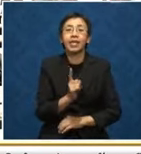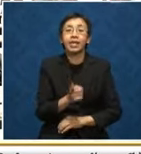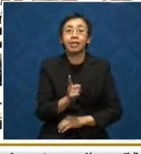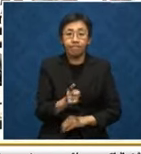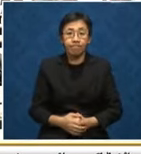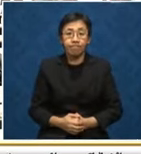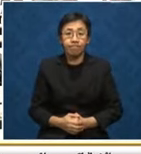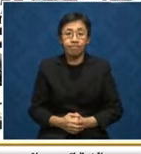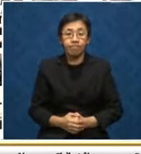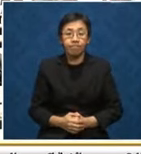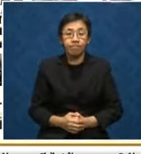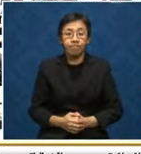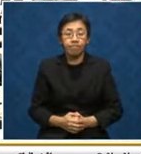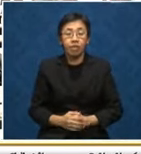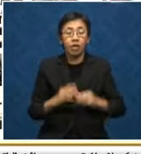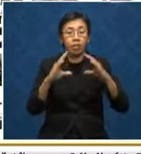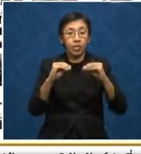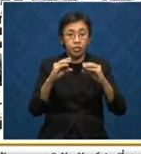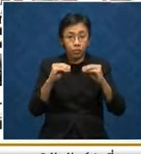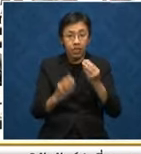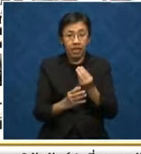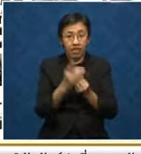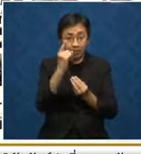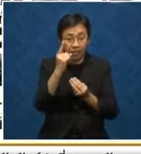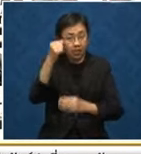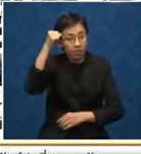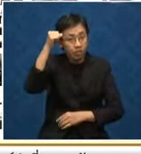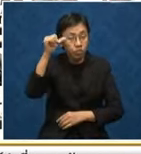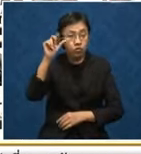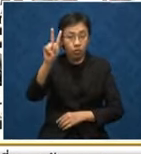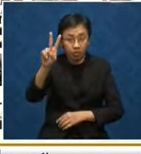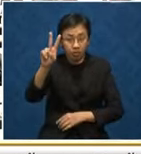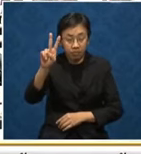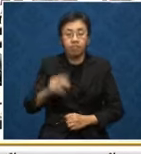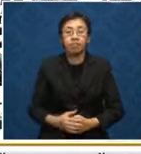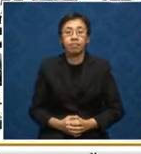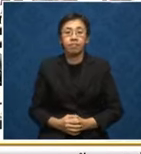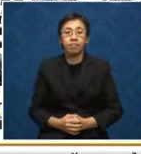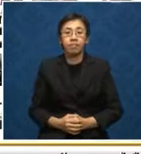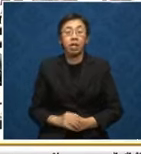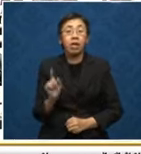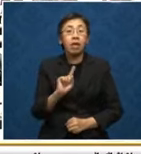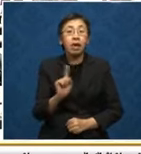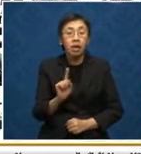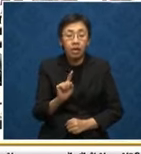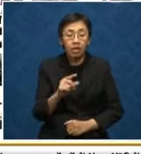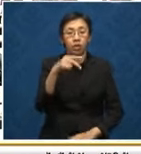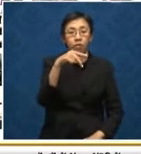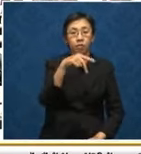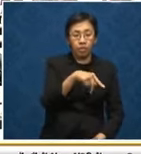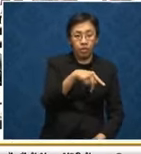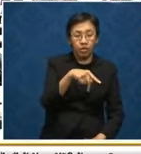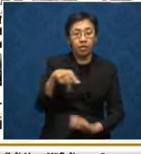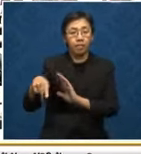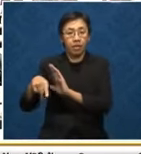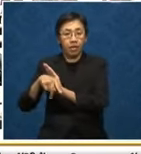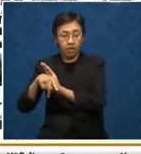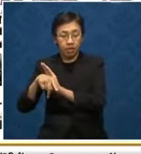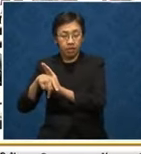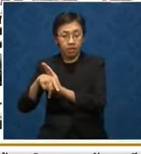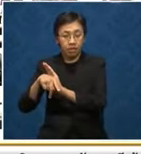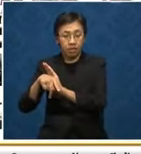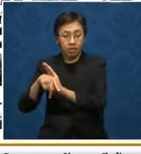ะครับประชุมสัปดาห์ละ2วันคือวันพุธกับวันพฤหัส